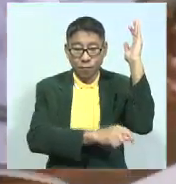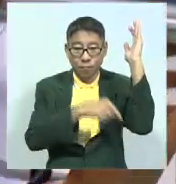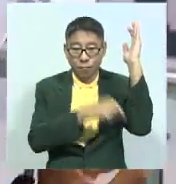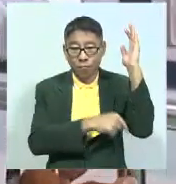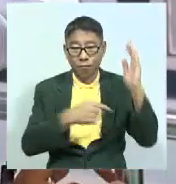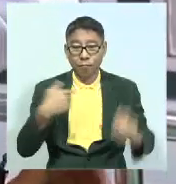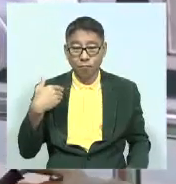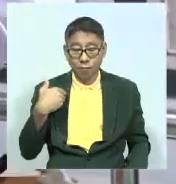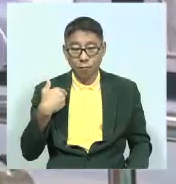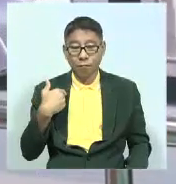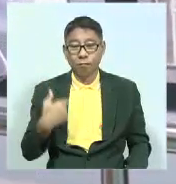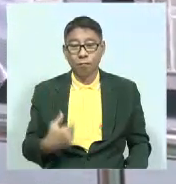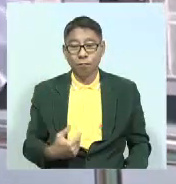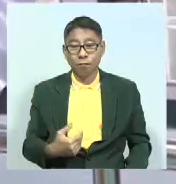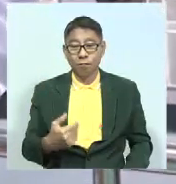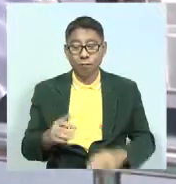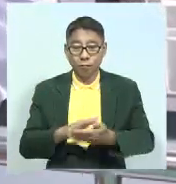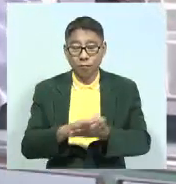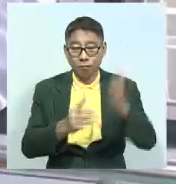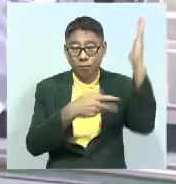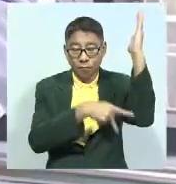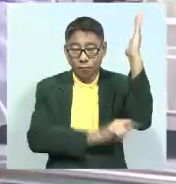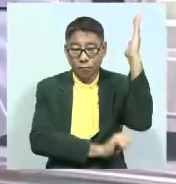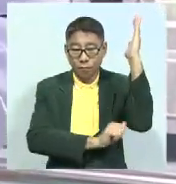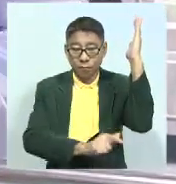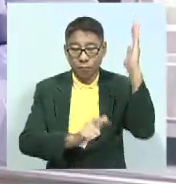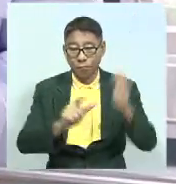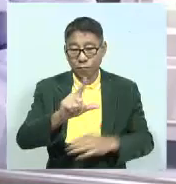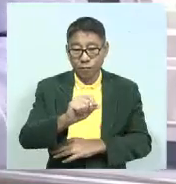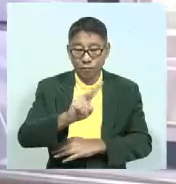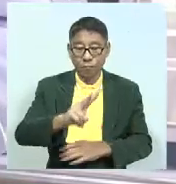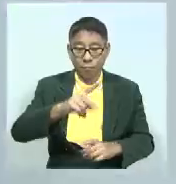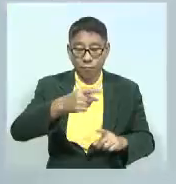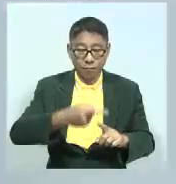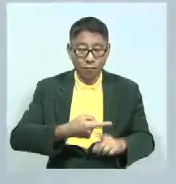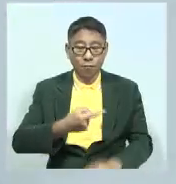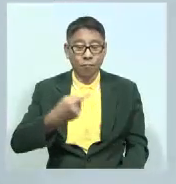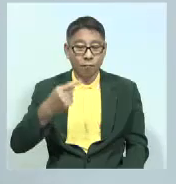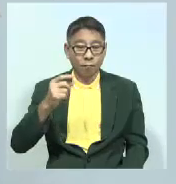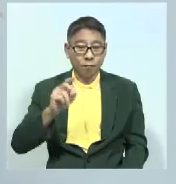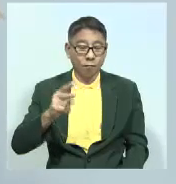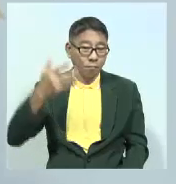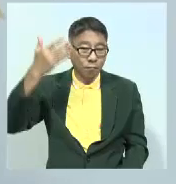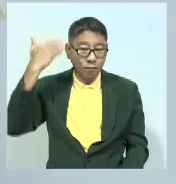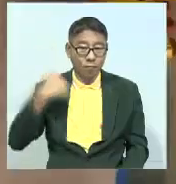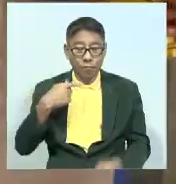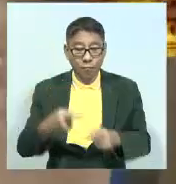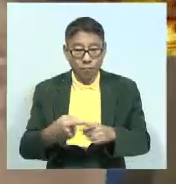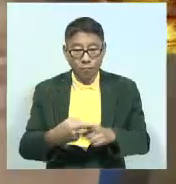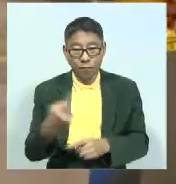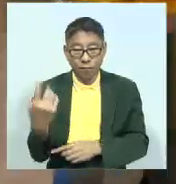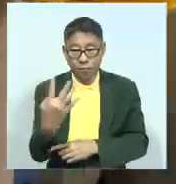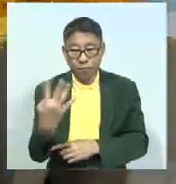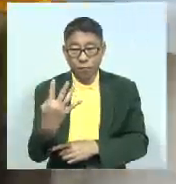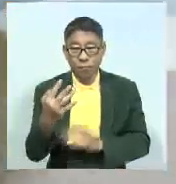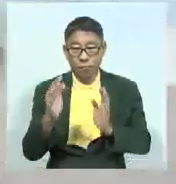าอำเภอบันนังสตาจังหวัดยะลาเมื่อวันที่22กรกฎาคมที่ผ่านมาเป็นเหตุให้กำลังพลได้รับบาดเจ็บจำนวน4น